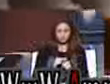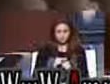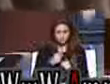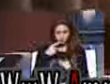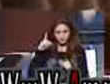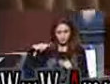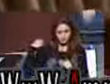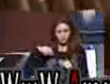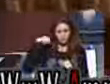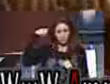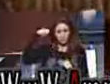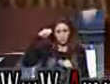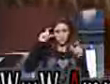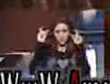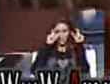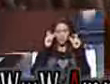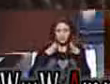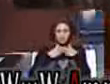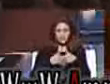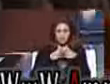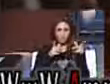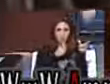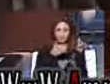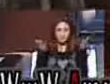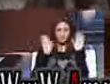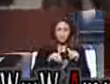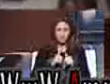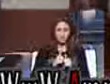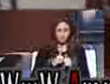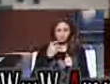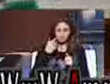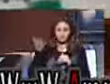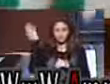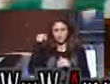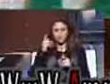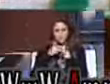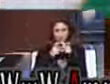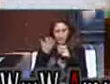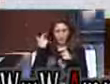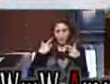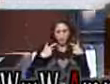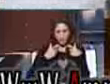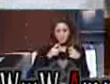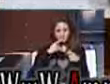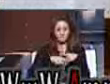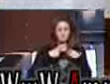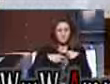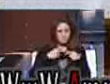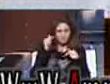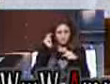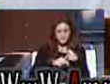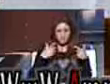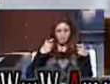رفعت مدير امن السويس ان هذه الاسلحه ليست مخلفات حرب، ولكن هي اسلحه صالحه للاستخدام